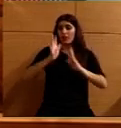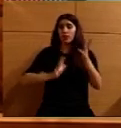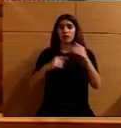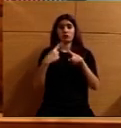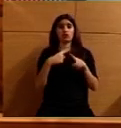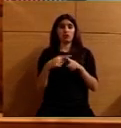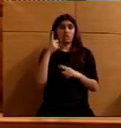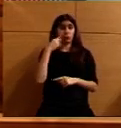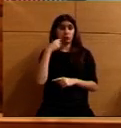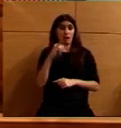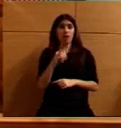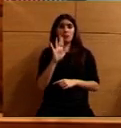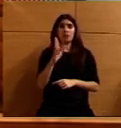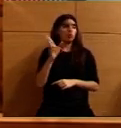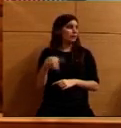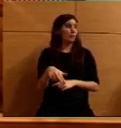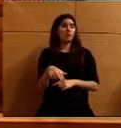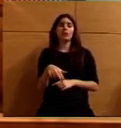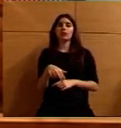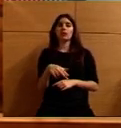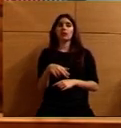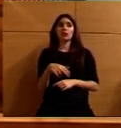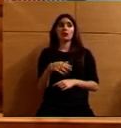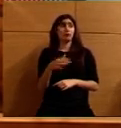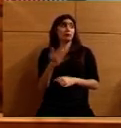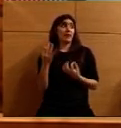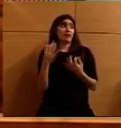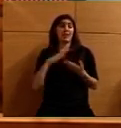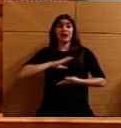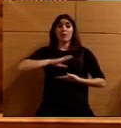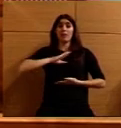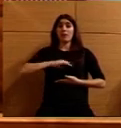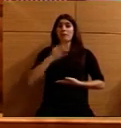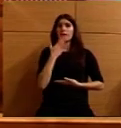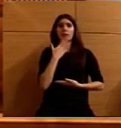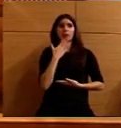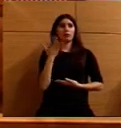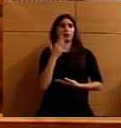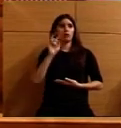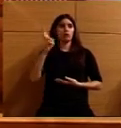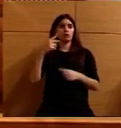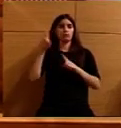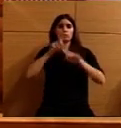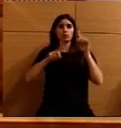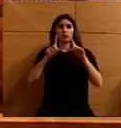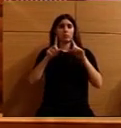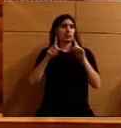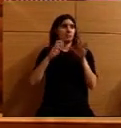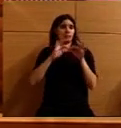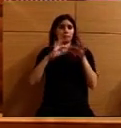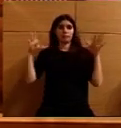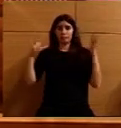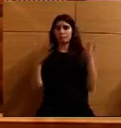que estem més acostumats, però també ha de ser capaç de cobrir aquest tipus d'inclemències com puguen ser